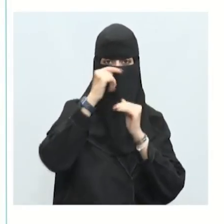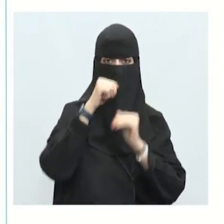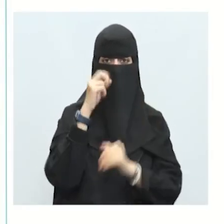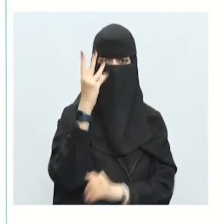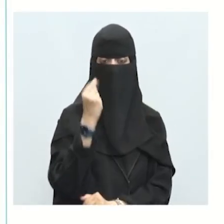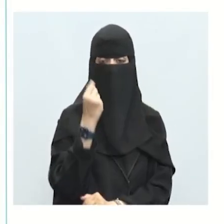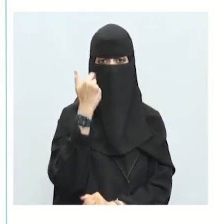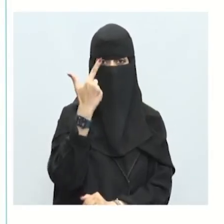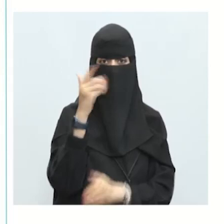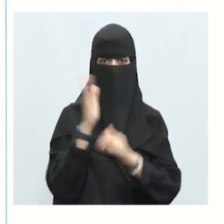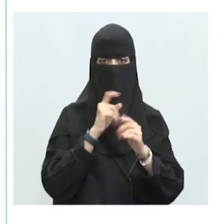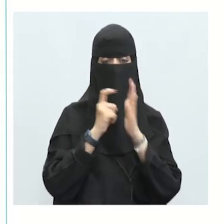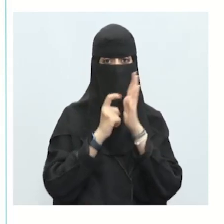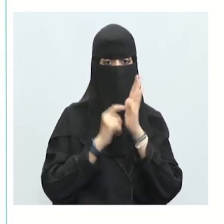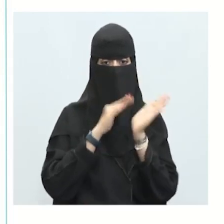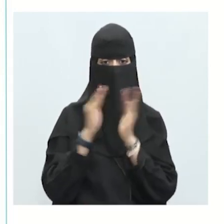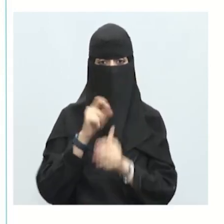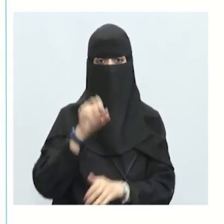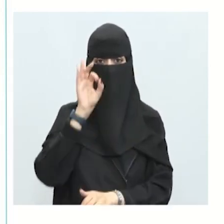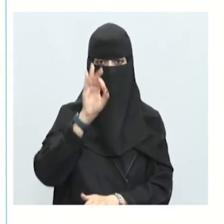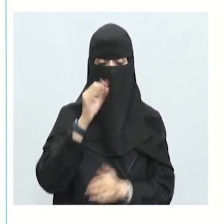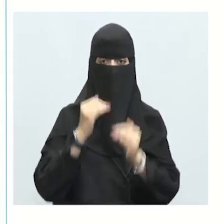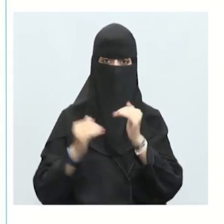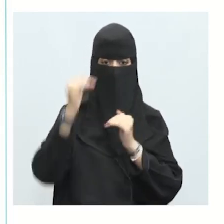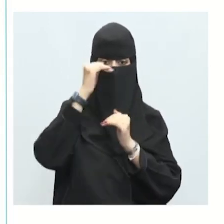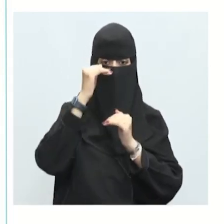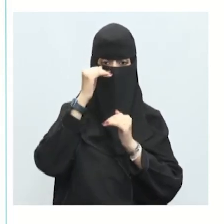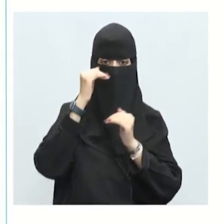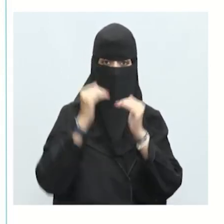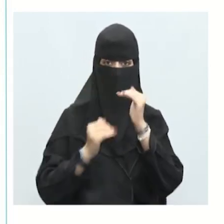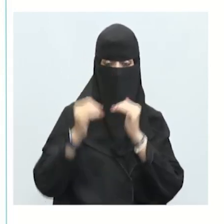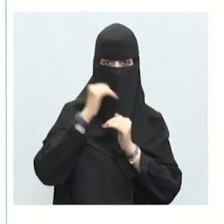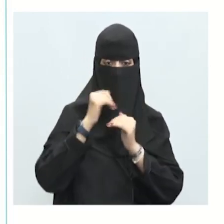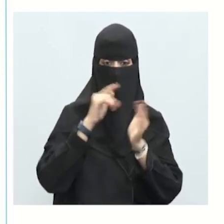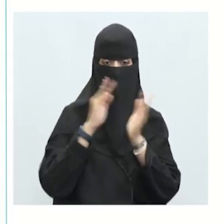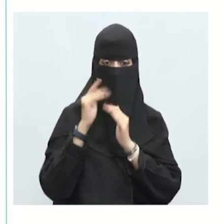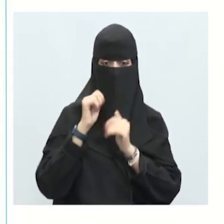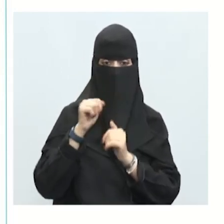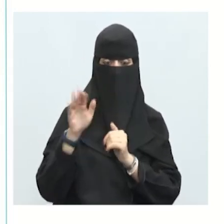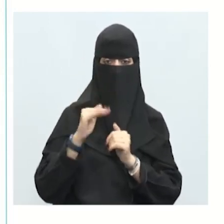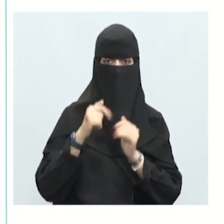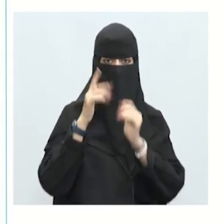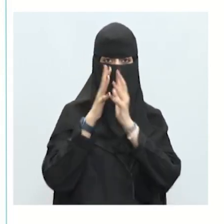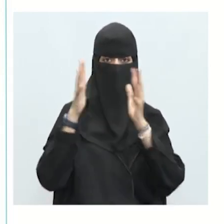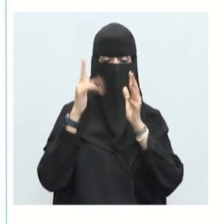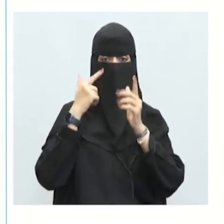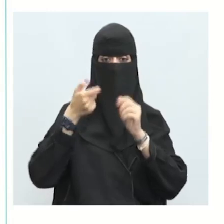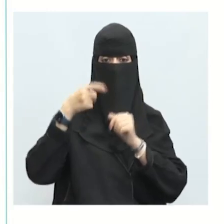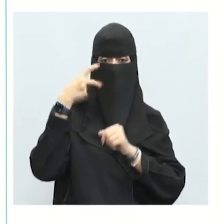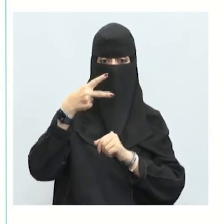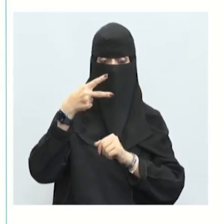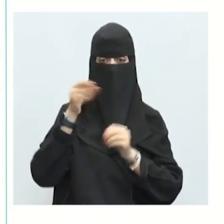7 ثم الشرط يقول اف جريد يعني اذا كان جريد اكبر من او